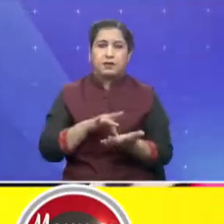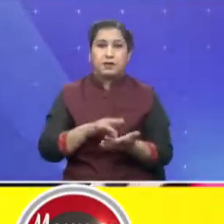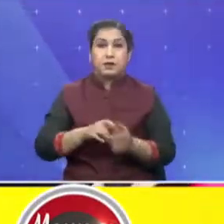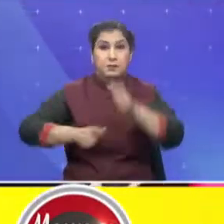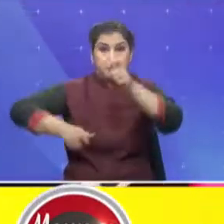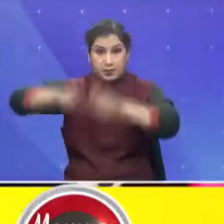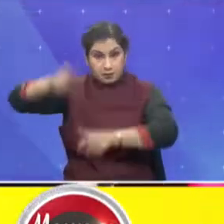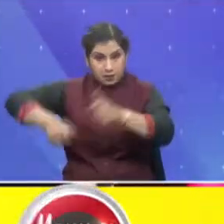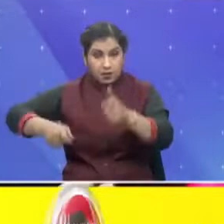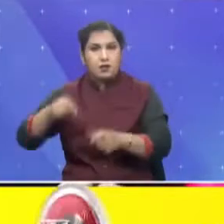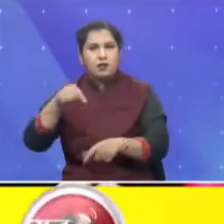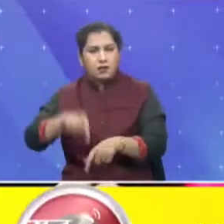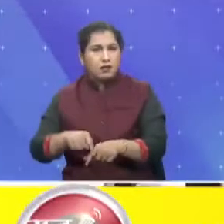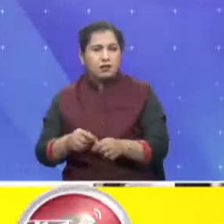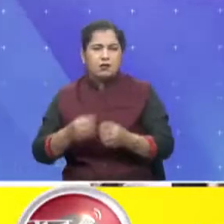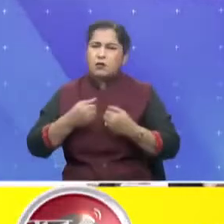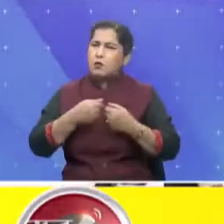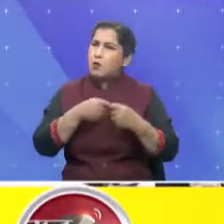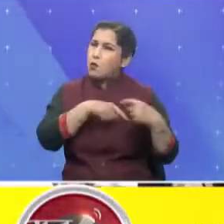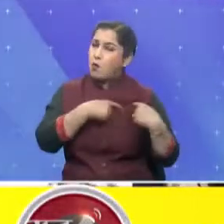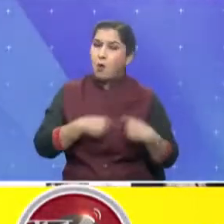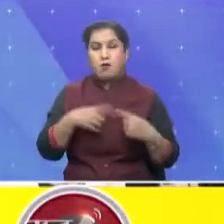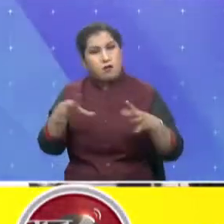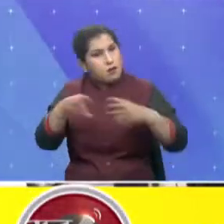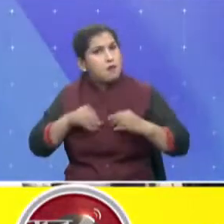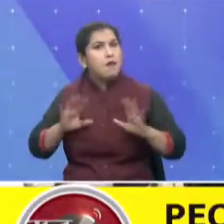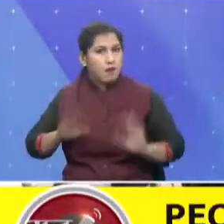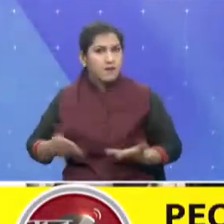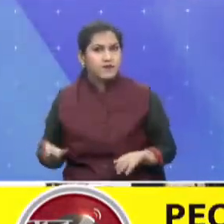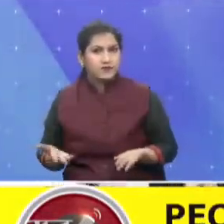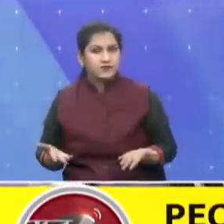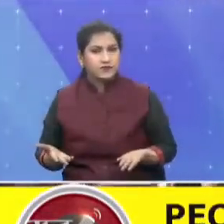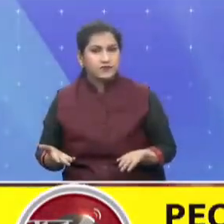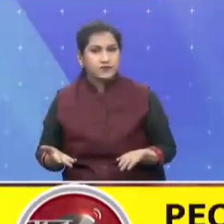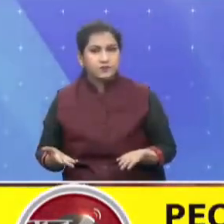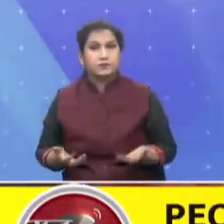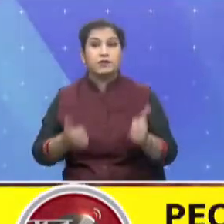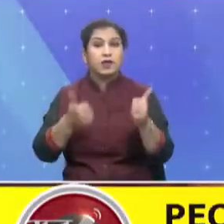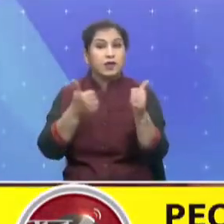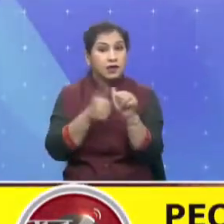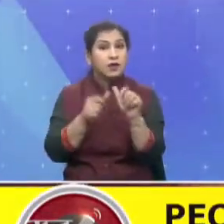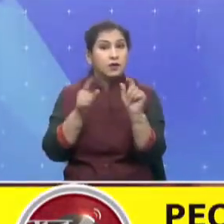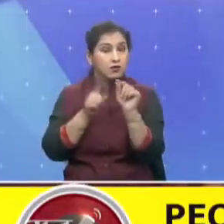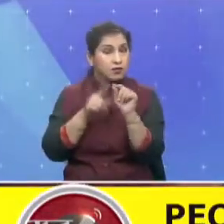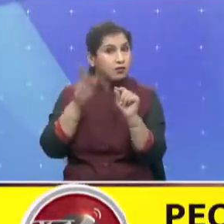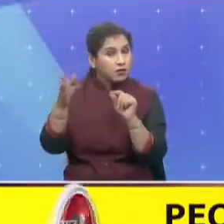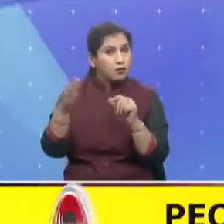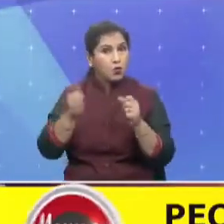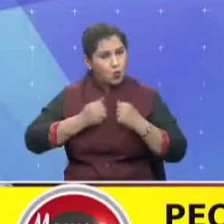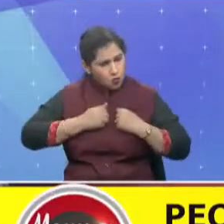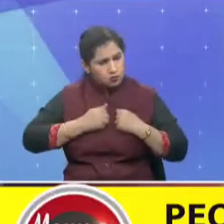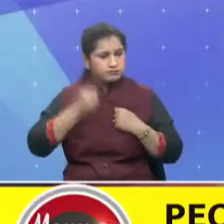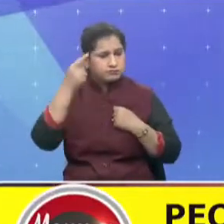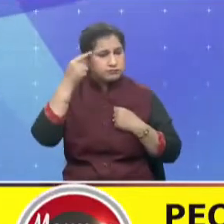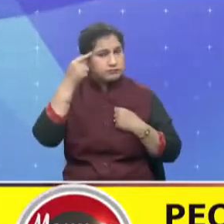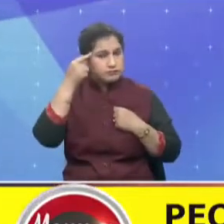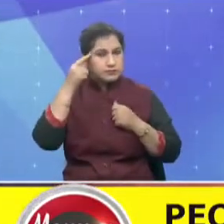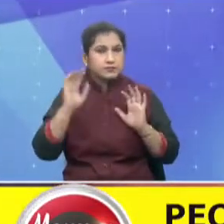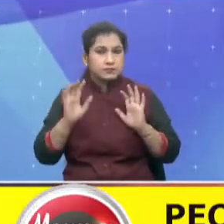ने इसे खुले दिल से अपनाया है। अरुणाचल के लोग अपनी मर्जी से अब